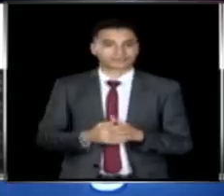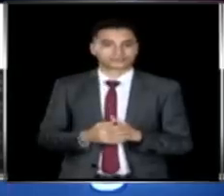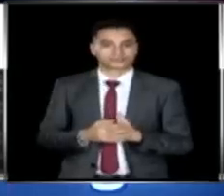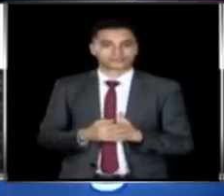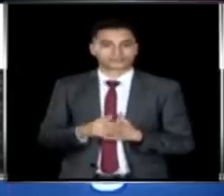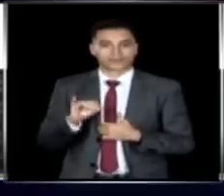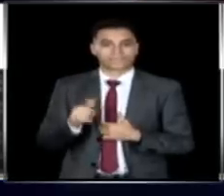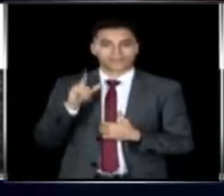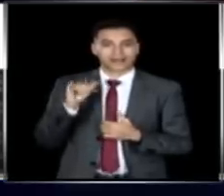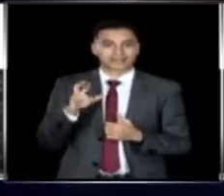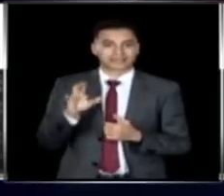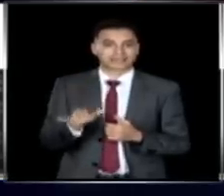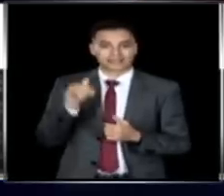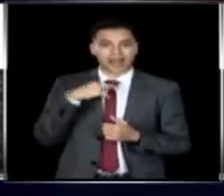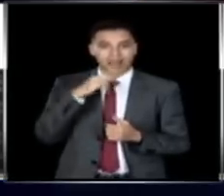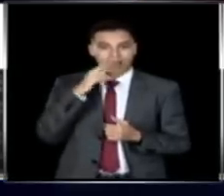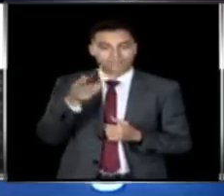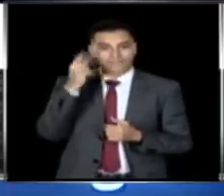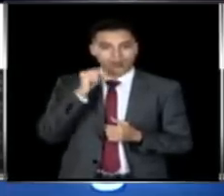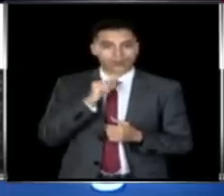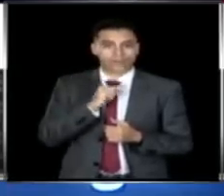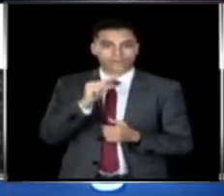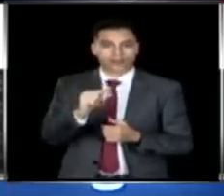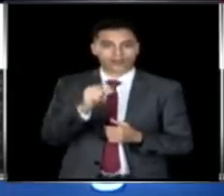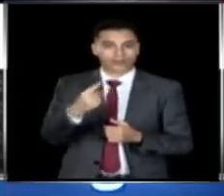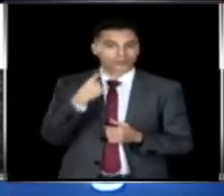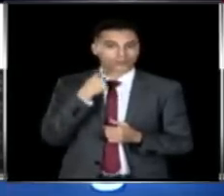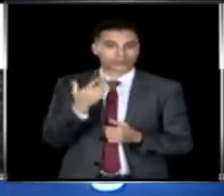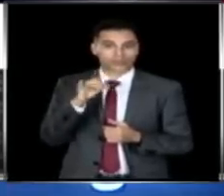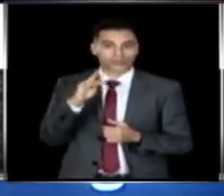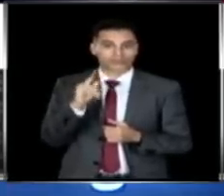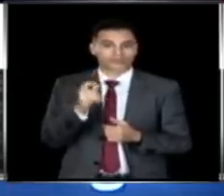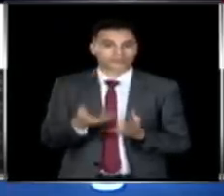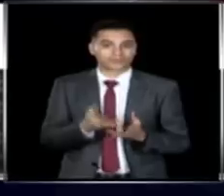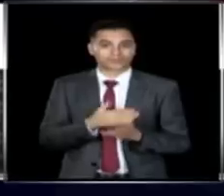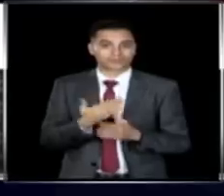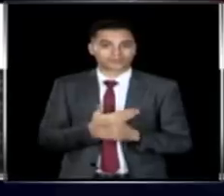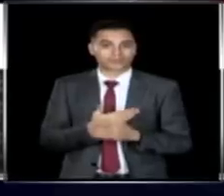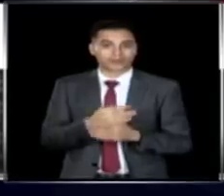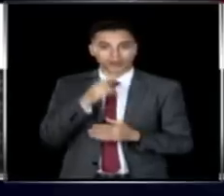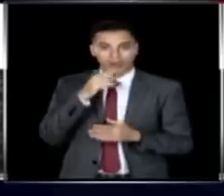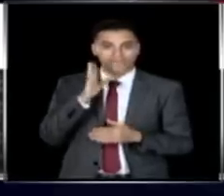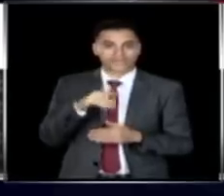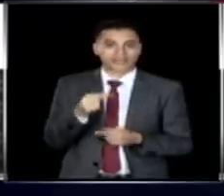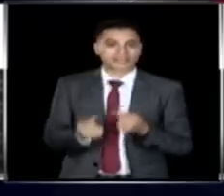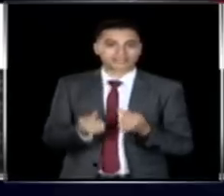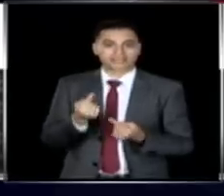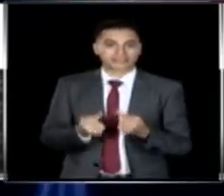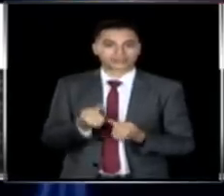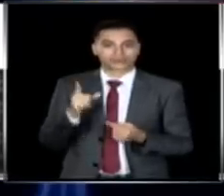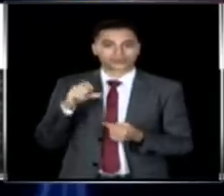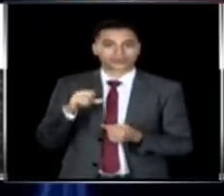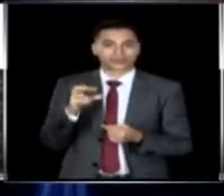ماليزيا إن شاء الله. قلت استنى أقول معلومة، ده أنا قايل لك يا يوسف لو قلت يقع في جزيرة